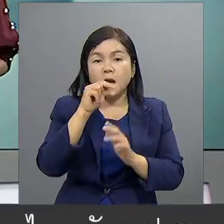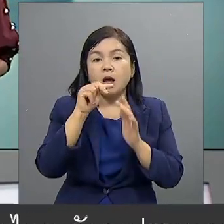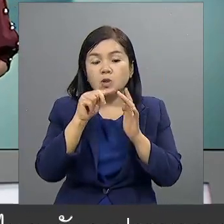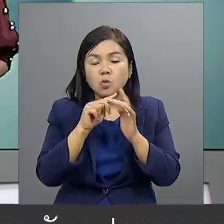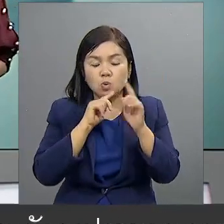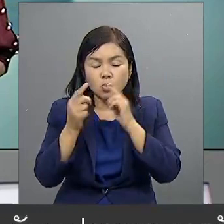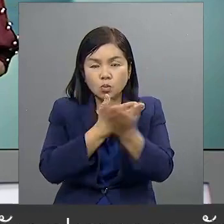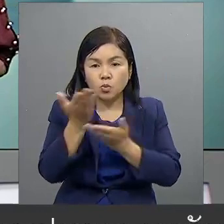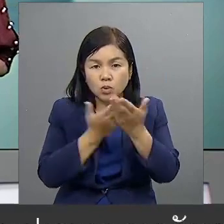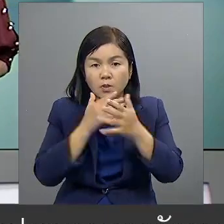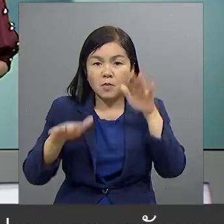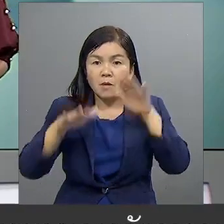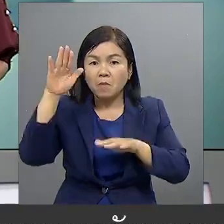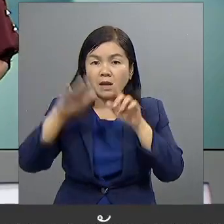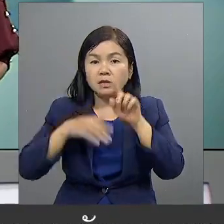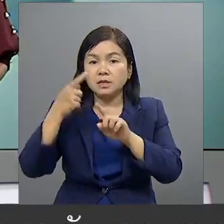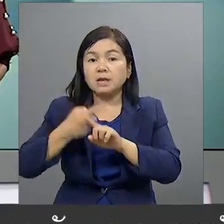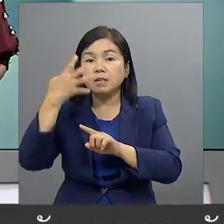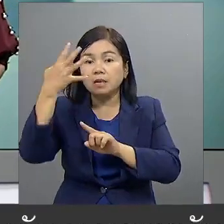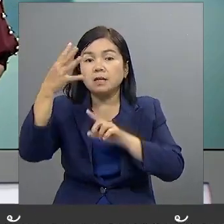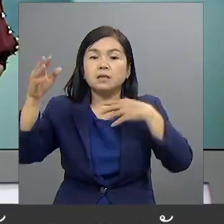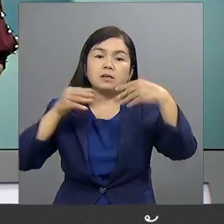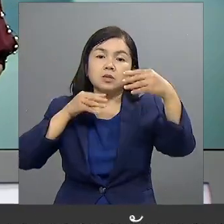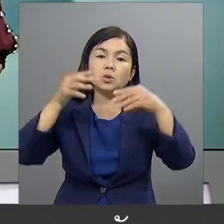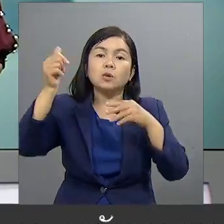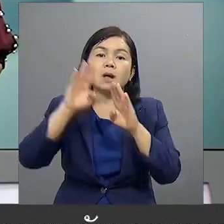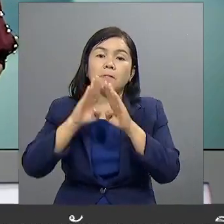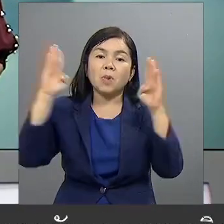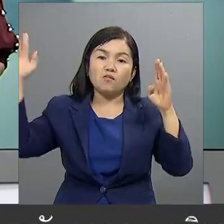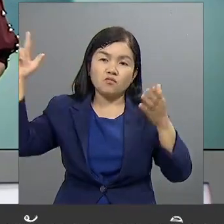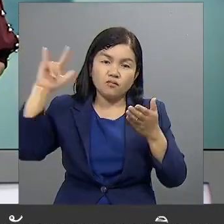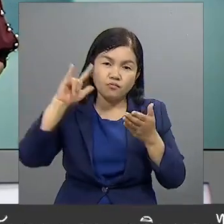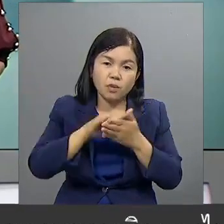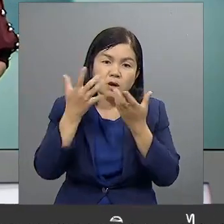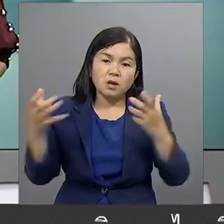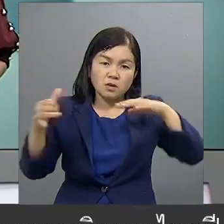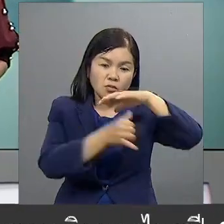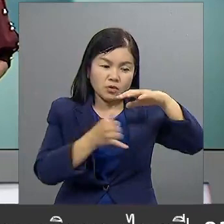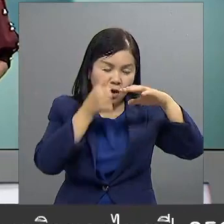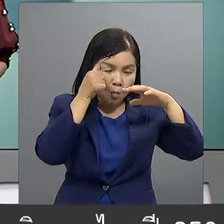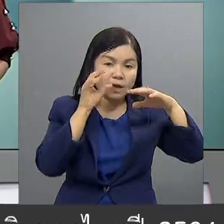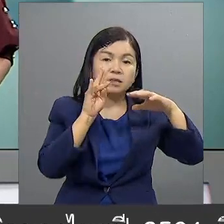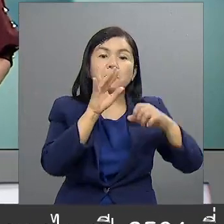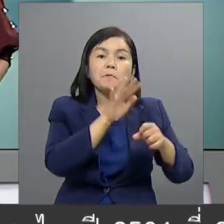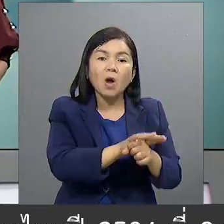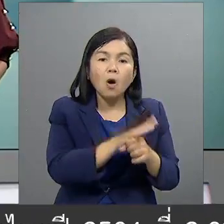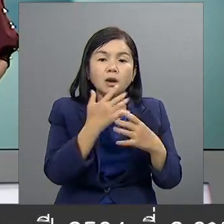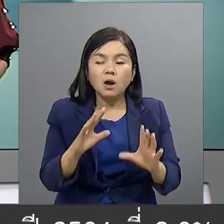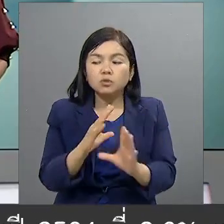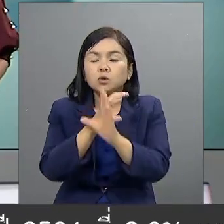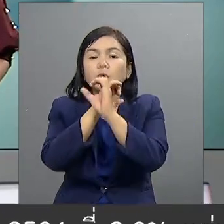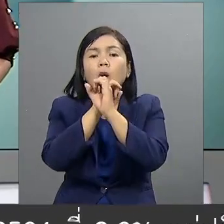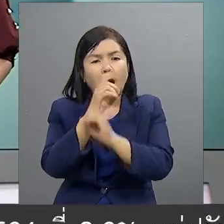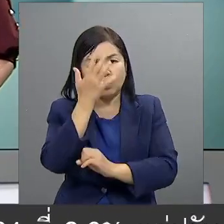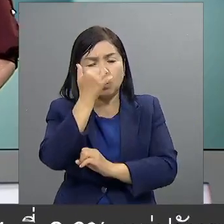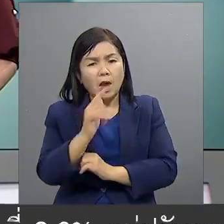ก็น่าจะผ่อนคลายให้คนเข้าประเทศแล้วกักตัวน้อยลงเหลือ7วันพอข้อสรุปออกมาแบบนี้หมายถึงว่าอ้าวในประเทศก็ต้